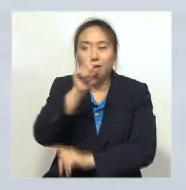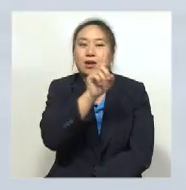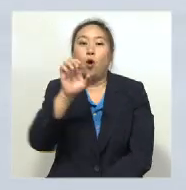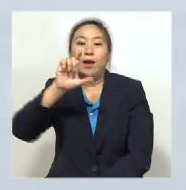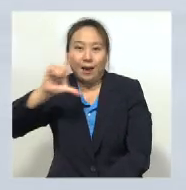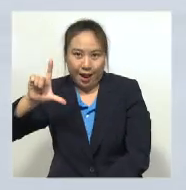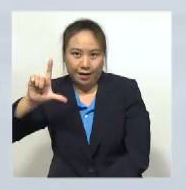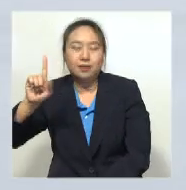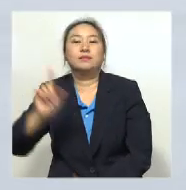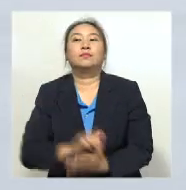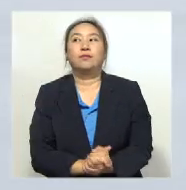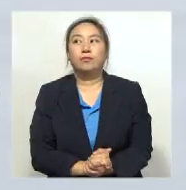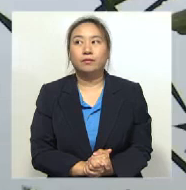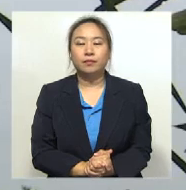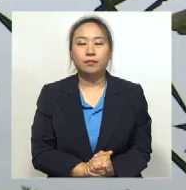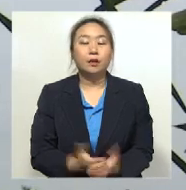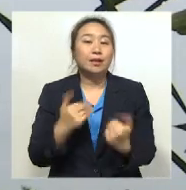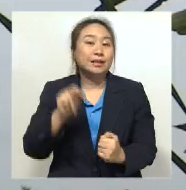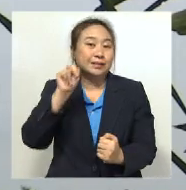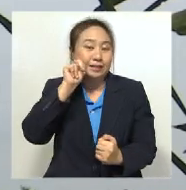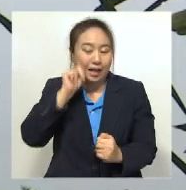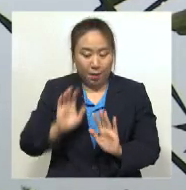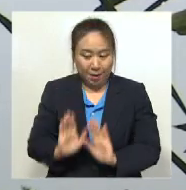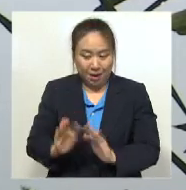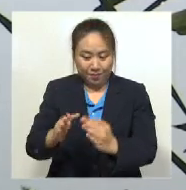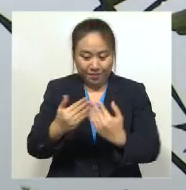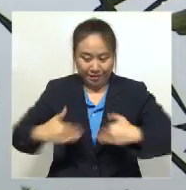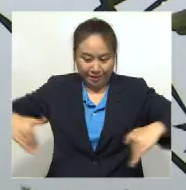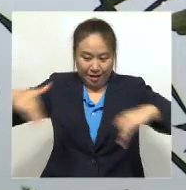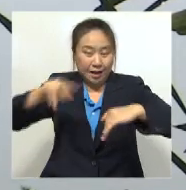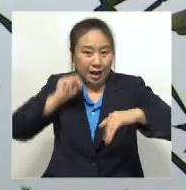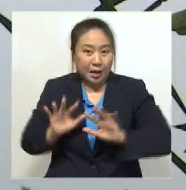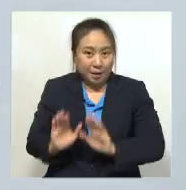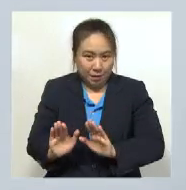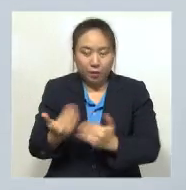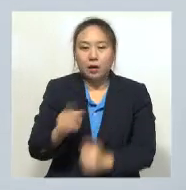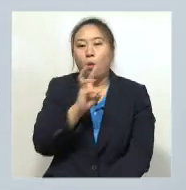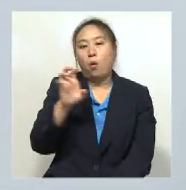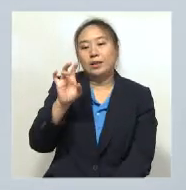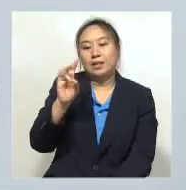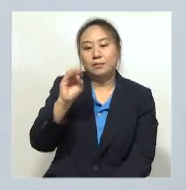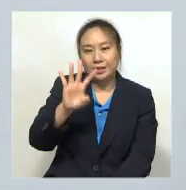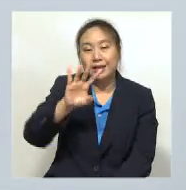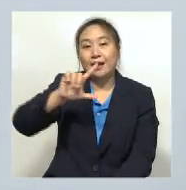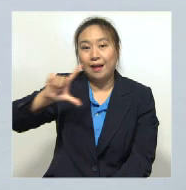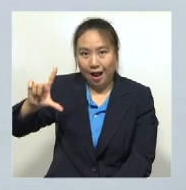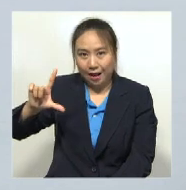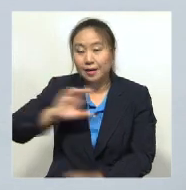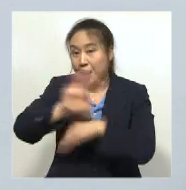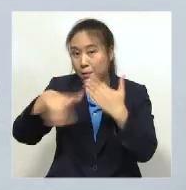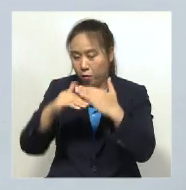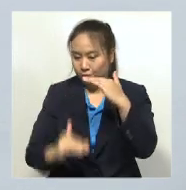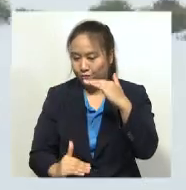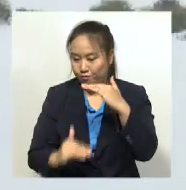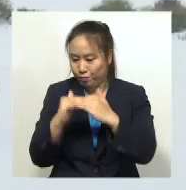ตรต่อวันขณะที่ปริมาณน้ำในเขื่อนแก่งกระจานล่าสุดอยู่ที่674ล้านลูกบาศก์เมตรของความจุทั้งหมดประมา